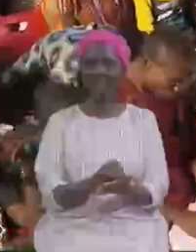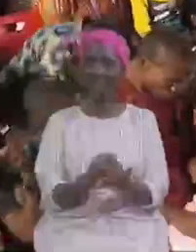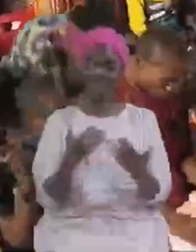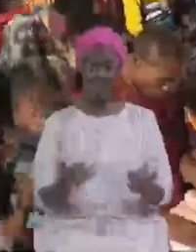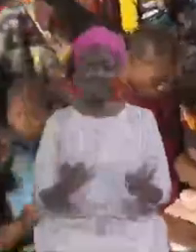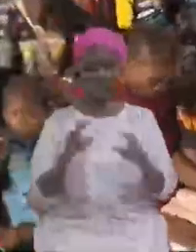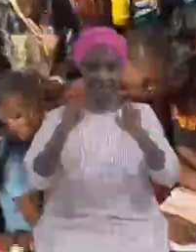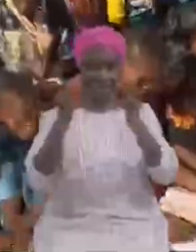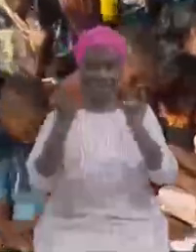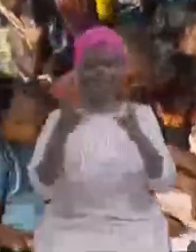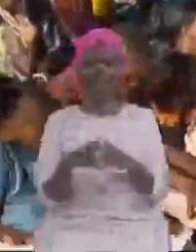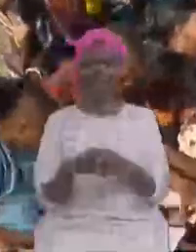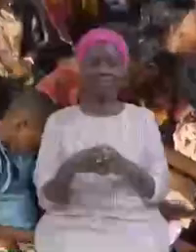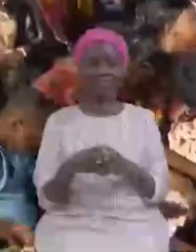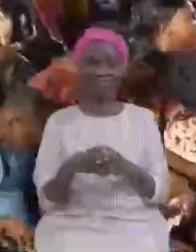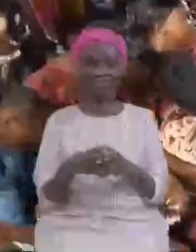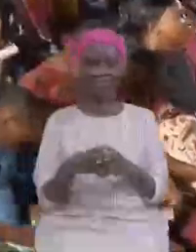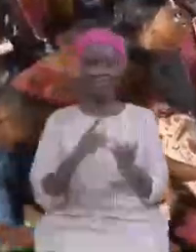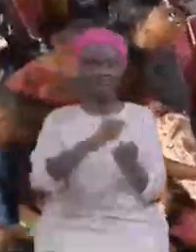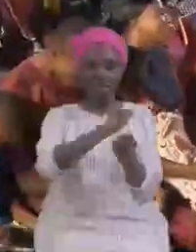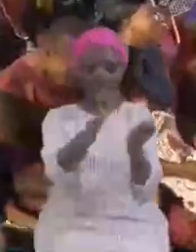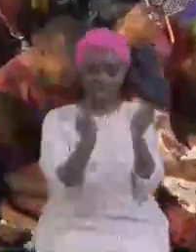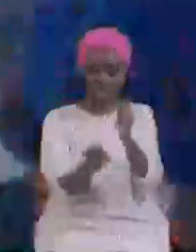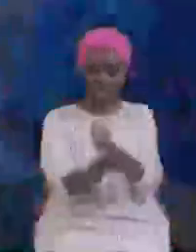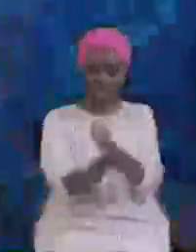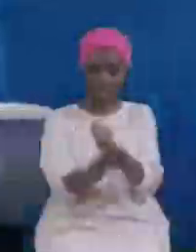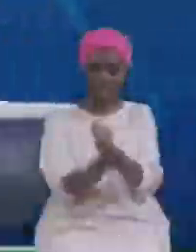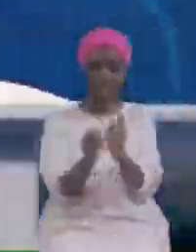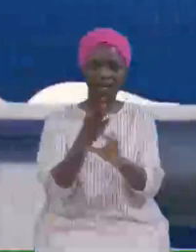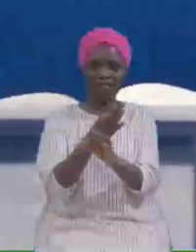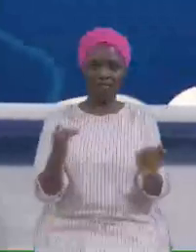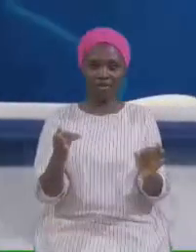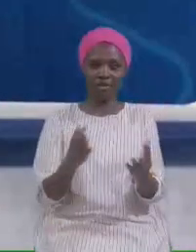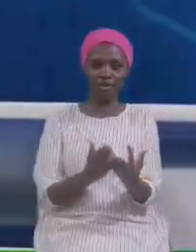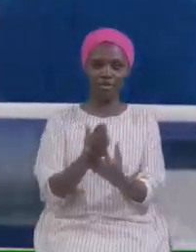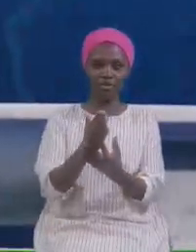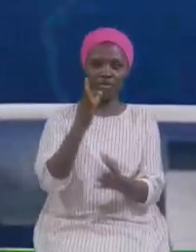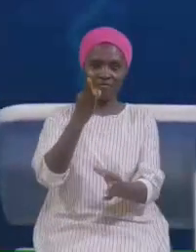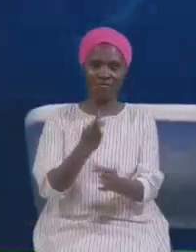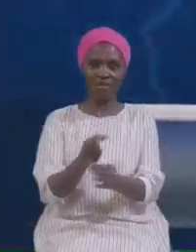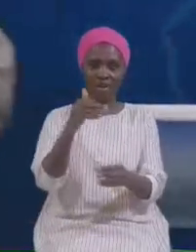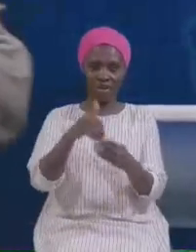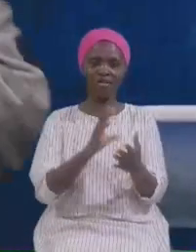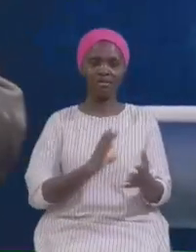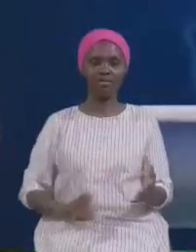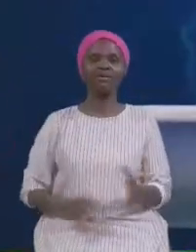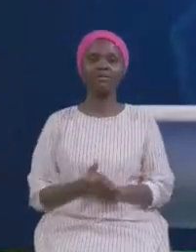donc, je vous parle du message intitulé « La libération transformationnelle à travers la foi en